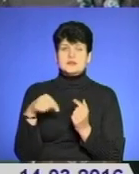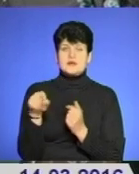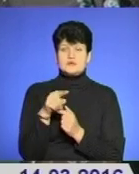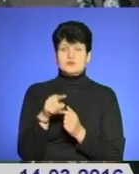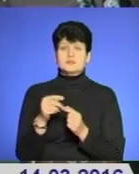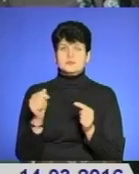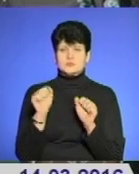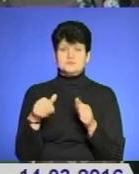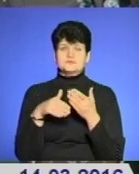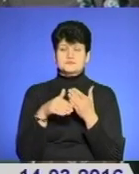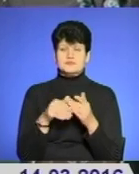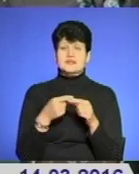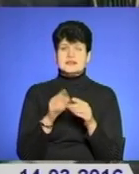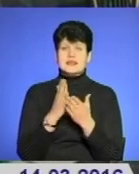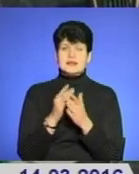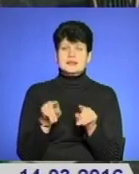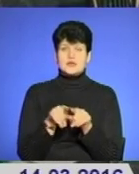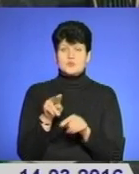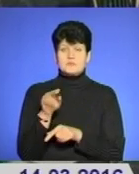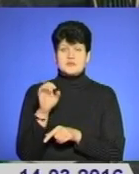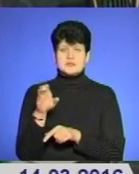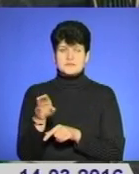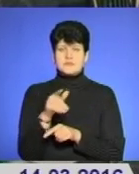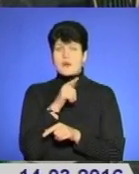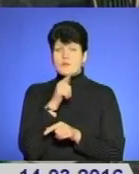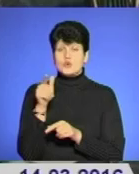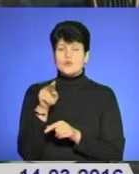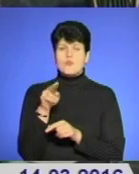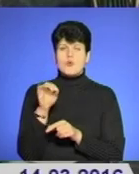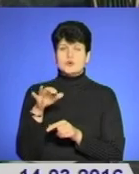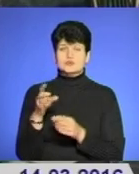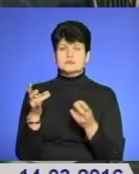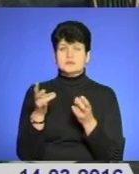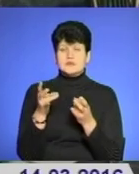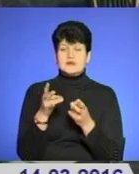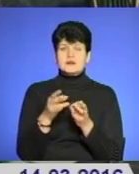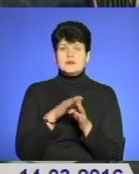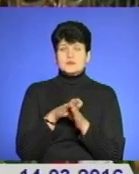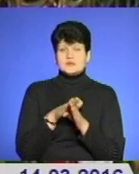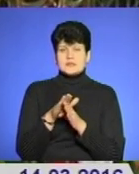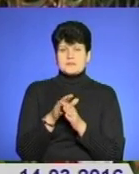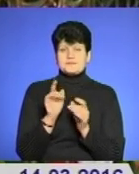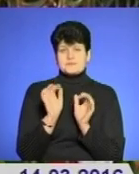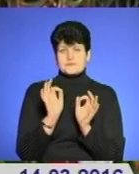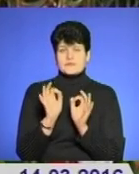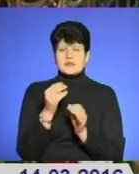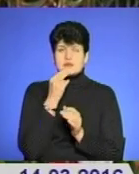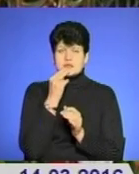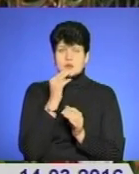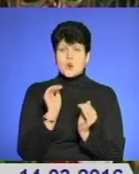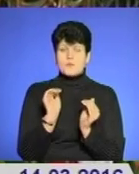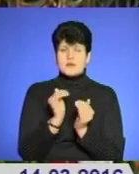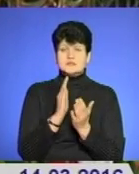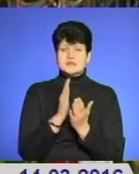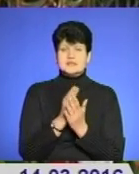точно можемо допомогти. І тому це є також піст. Протягом посту рекомендується дотримуватися помірності у їжі. Як правило, обмеження залежить